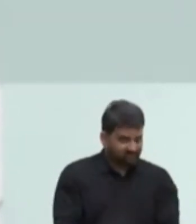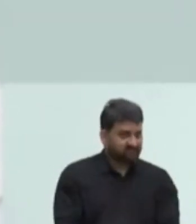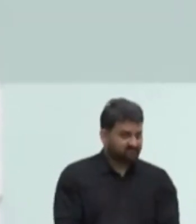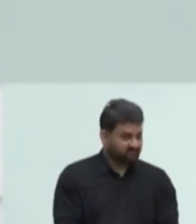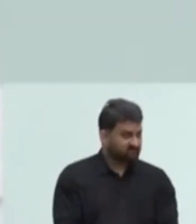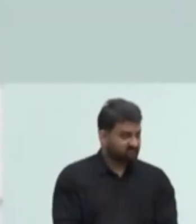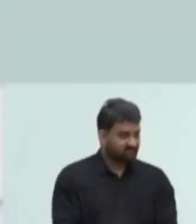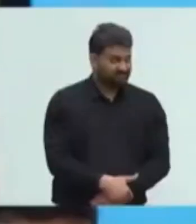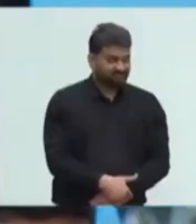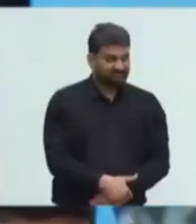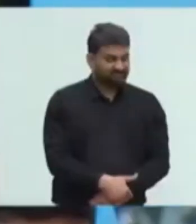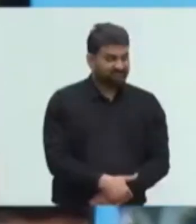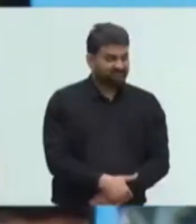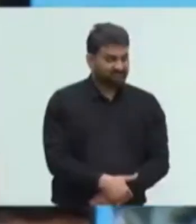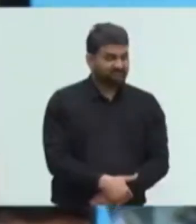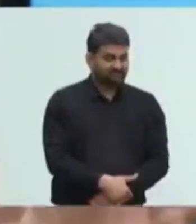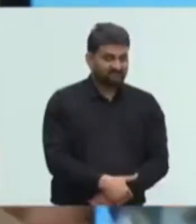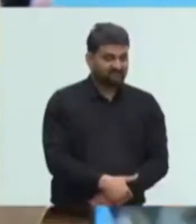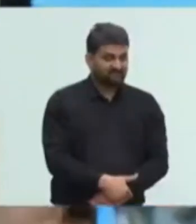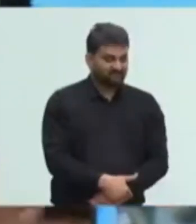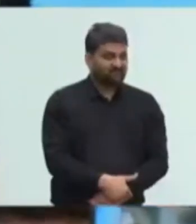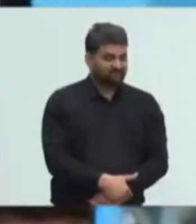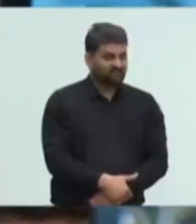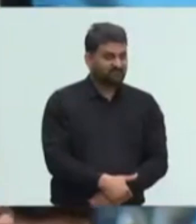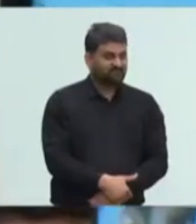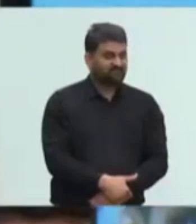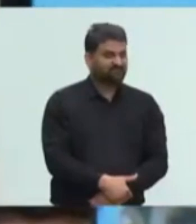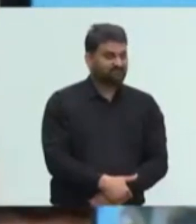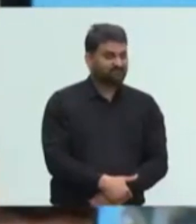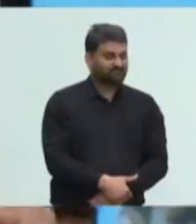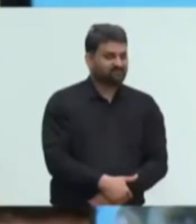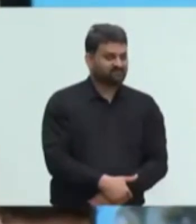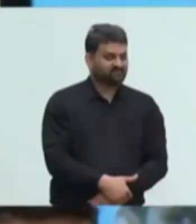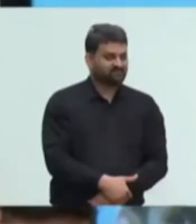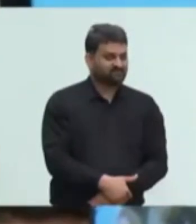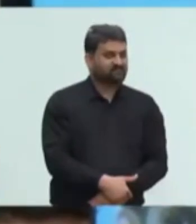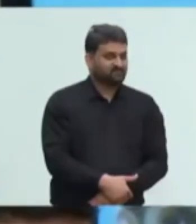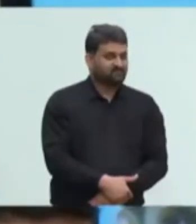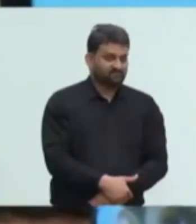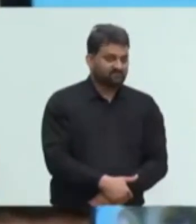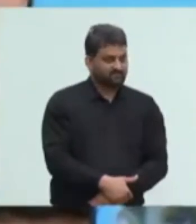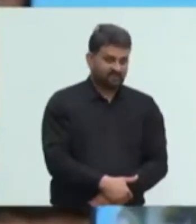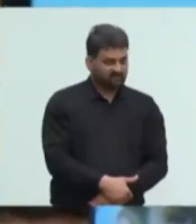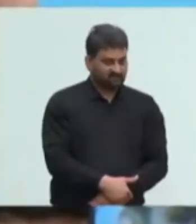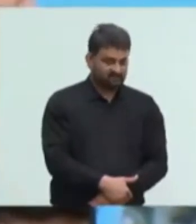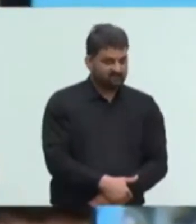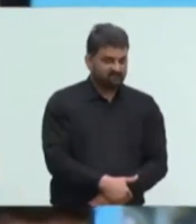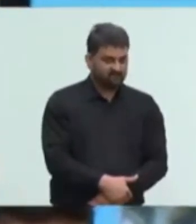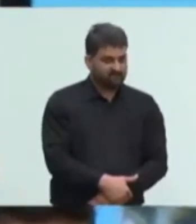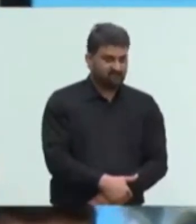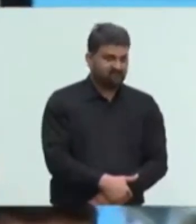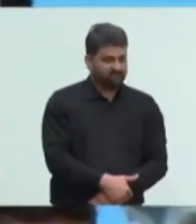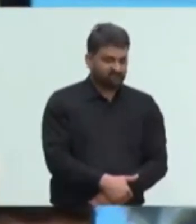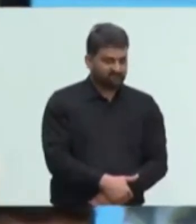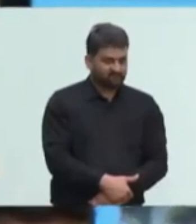कुछ नहीं कहा वह चाहते हैं कि मैं और तरु और खेलों और बढ़ता रहा हूं और तरक्की करता रहा हूं कि जैसे-जैसे